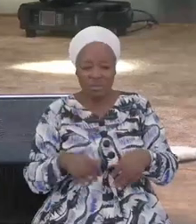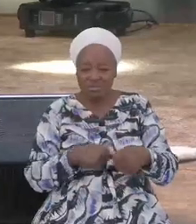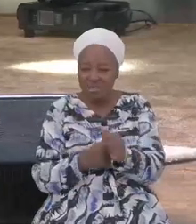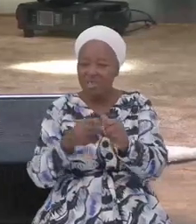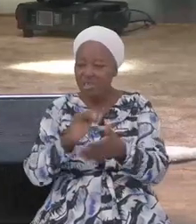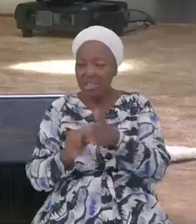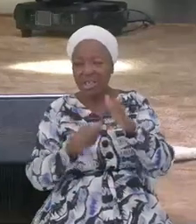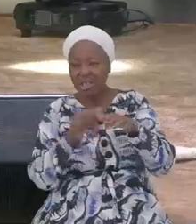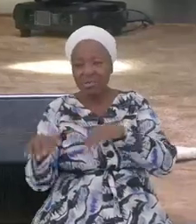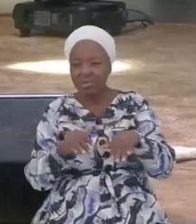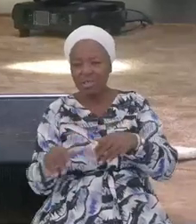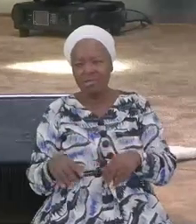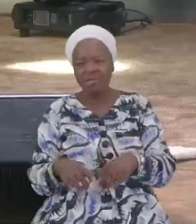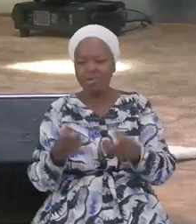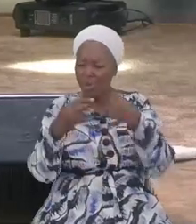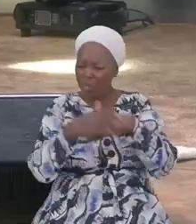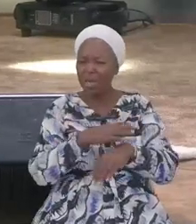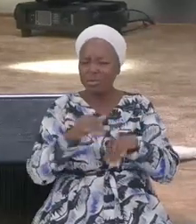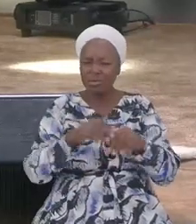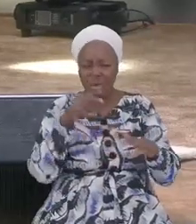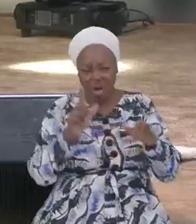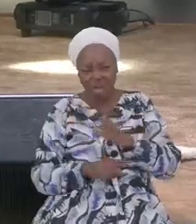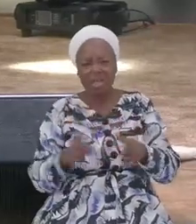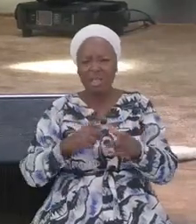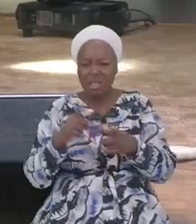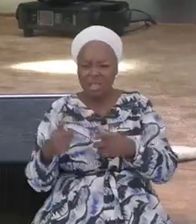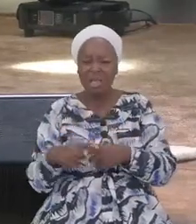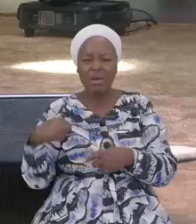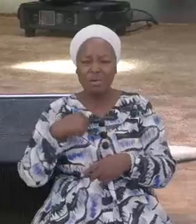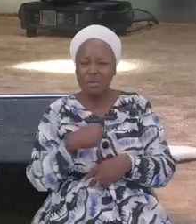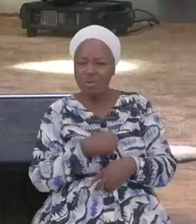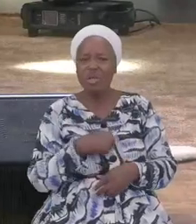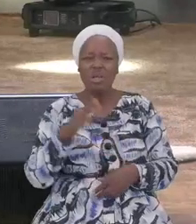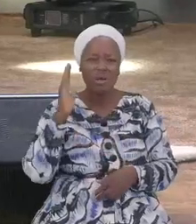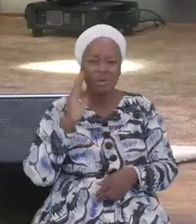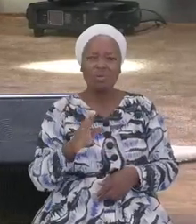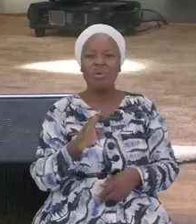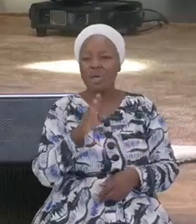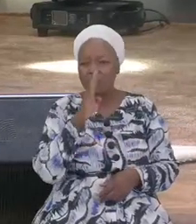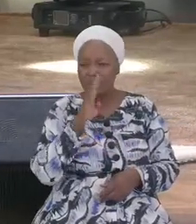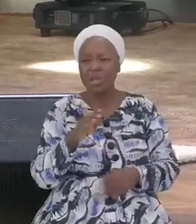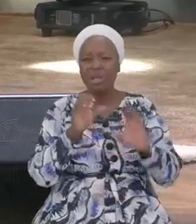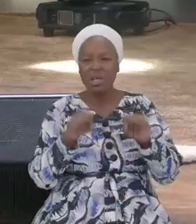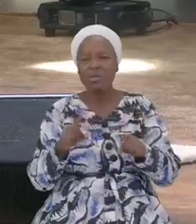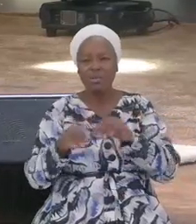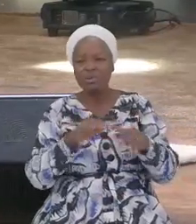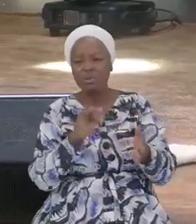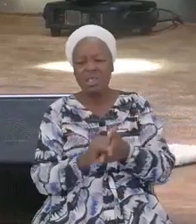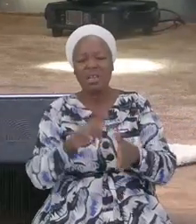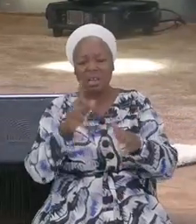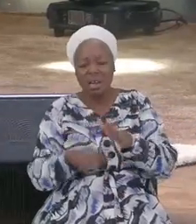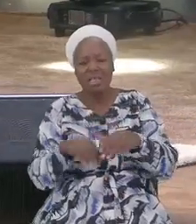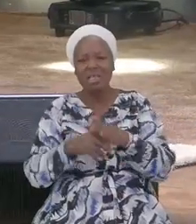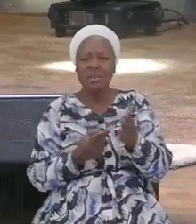moins. Alors, lorsque vous faites moins d'activités dans la vérité, vous faites cela moins